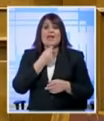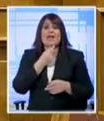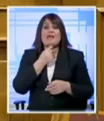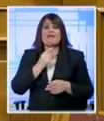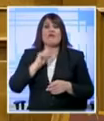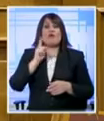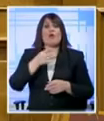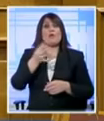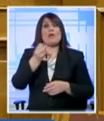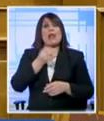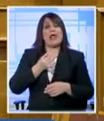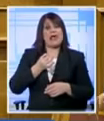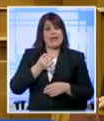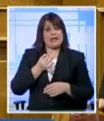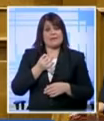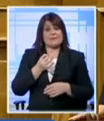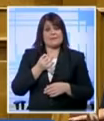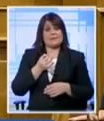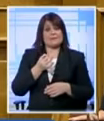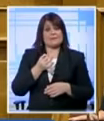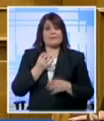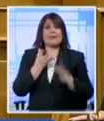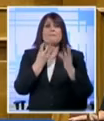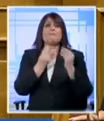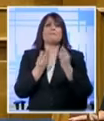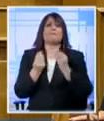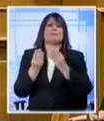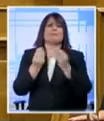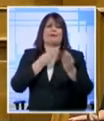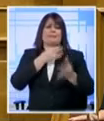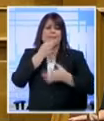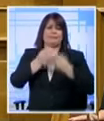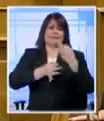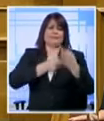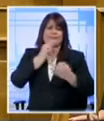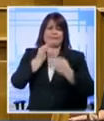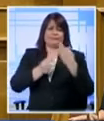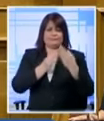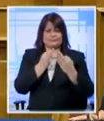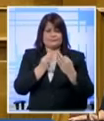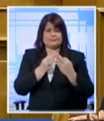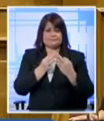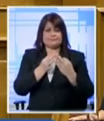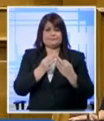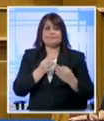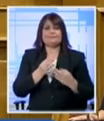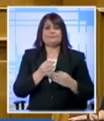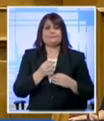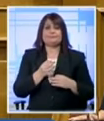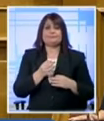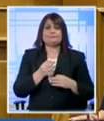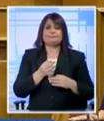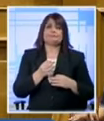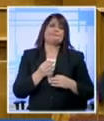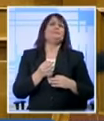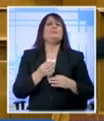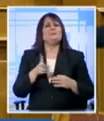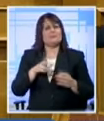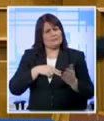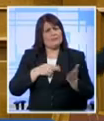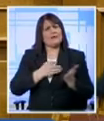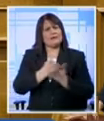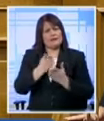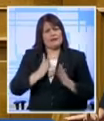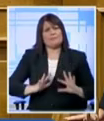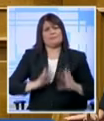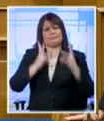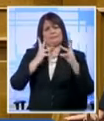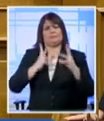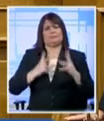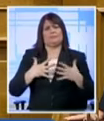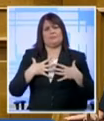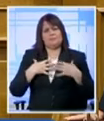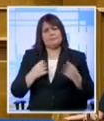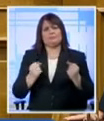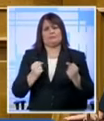και δηλώνει και λέει πολλά και επενδύει στη δίκαιη οργή